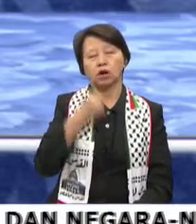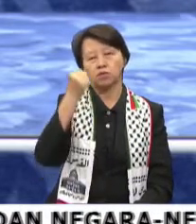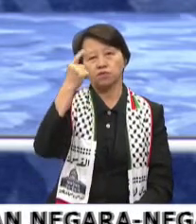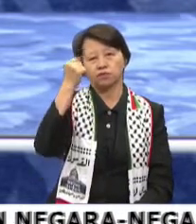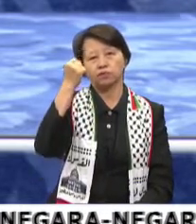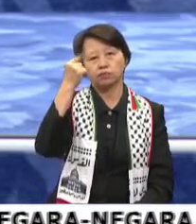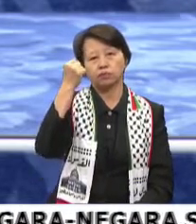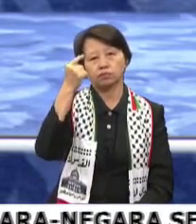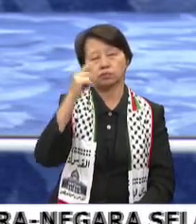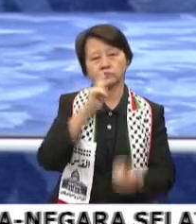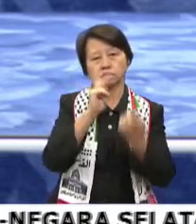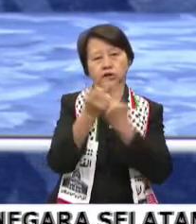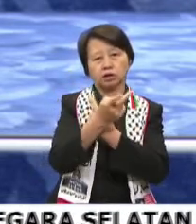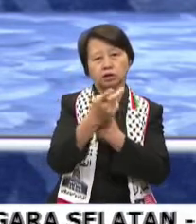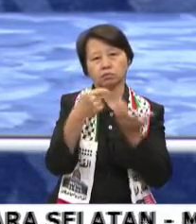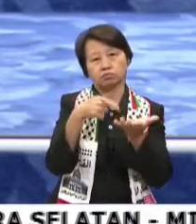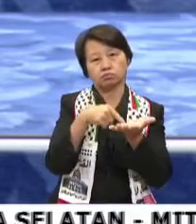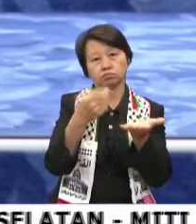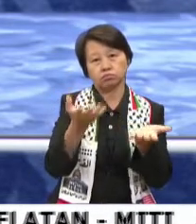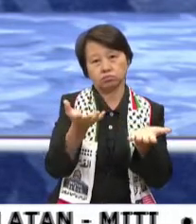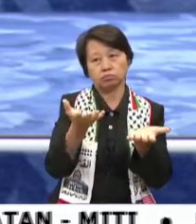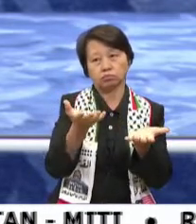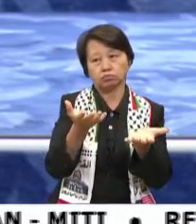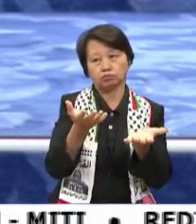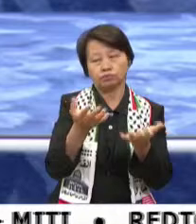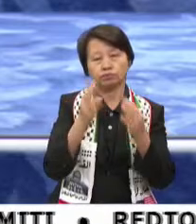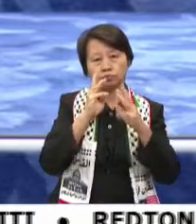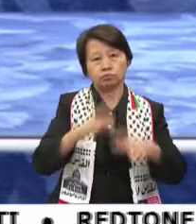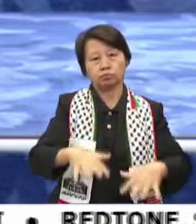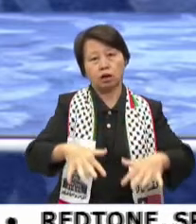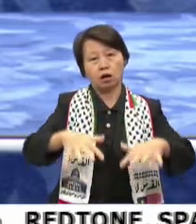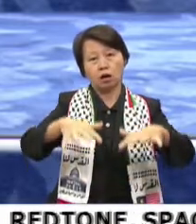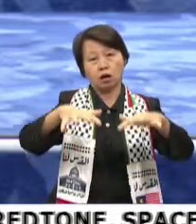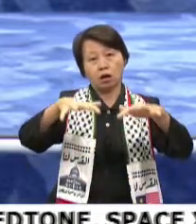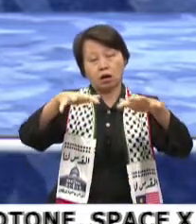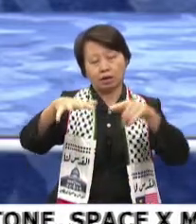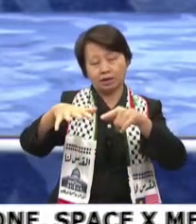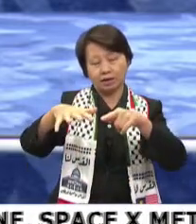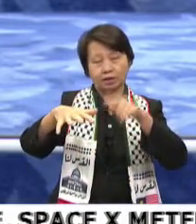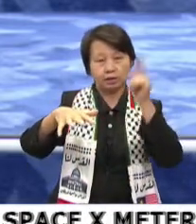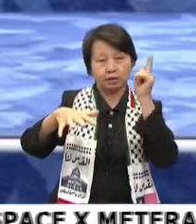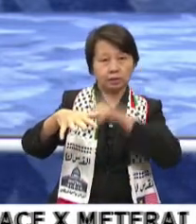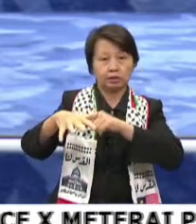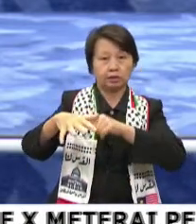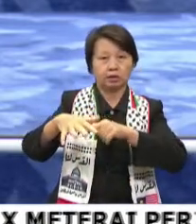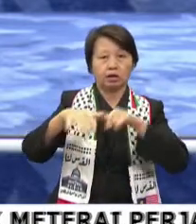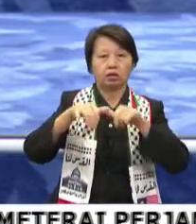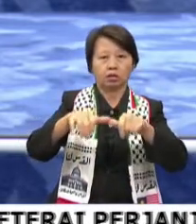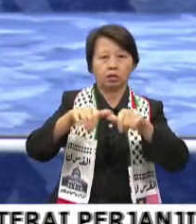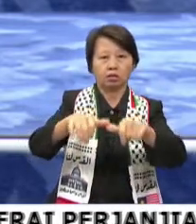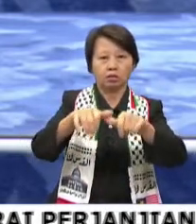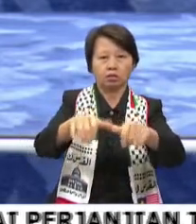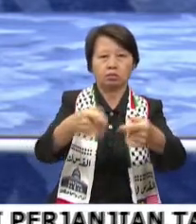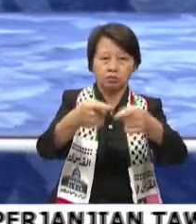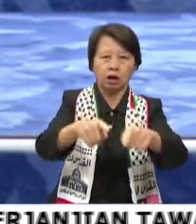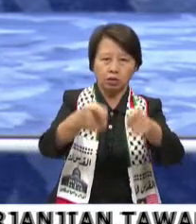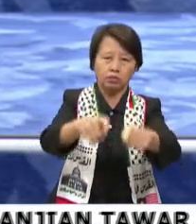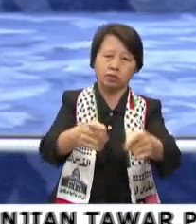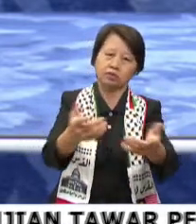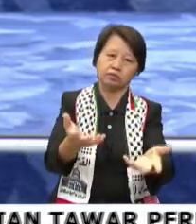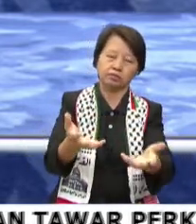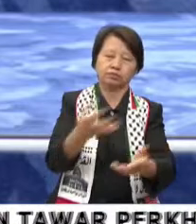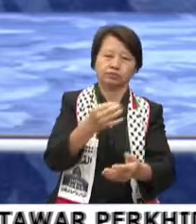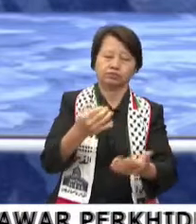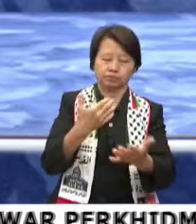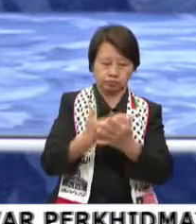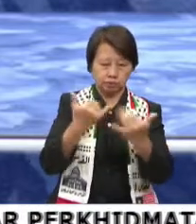bahawa keadaan ini banjir ini memang suatu hal yang terus-menerus berlaku yang